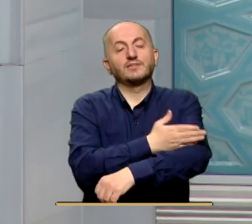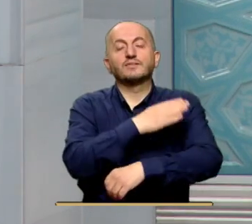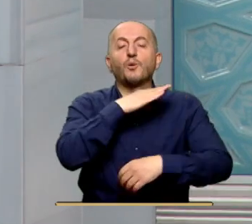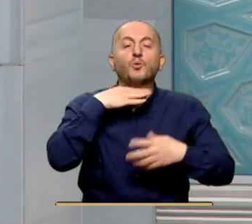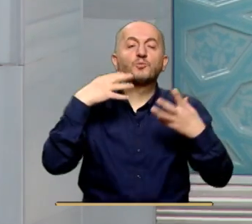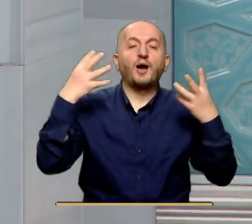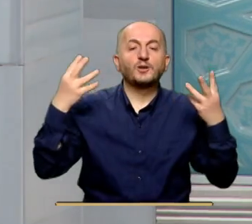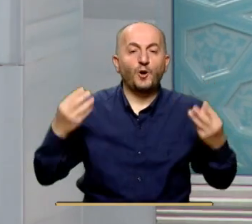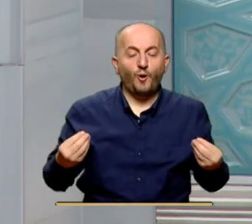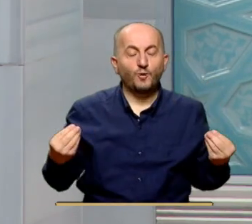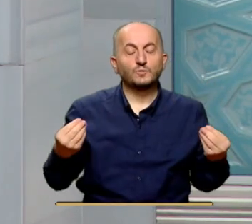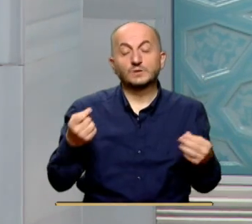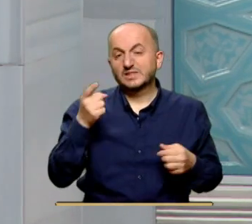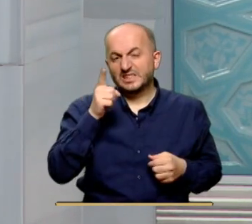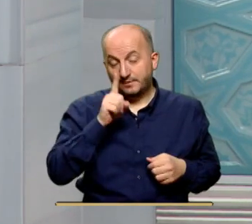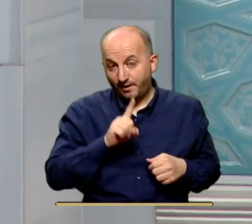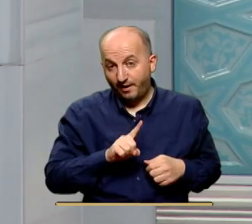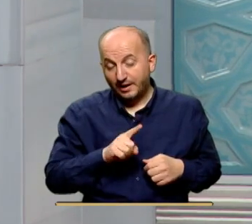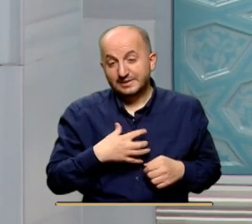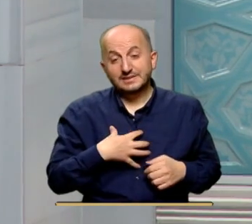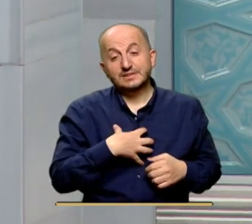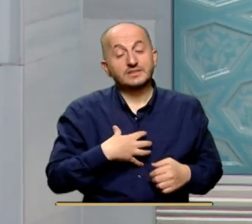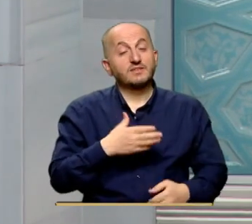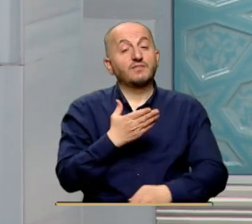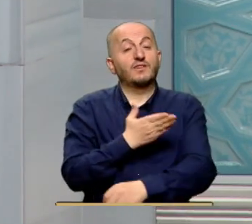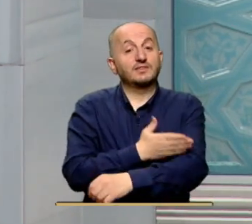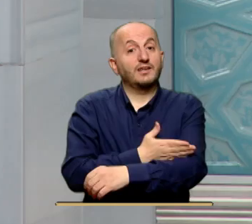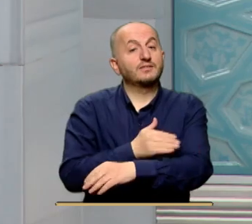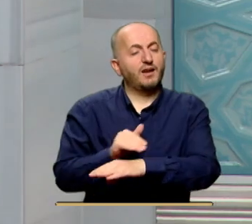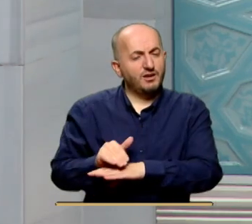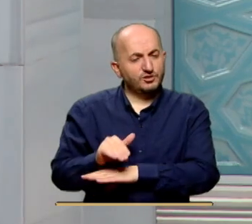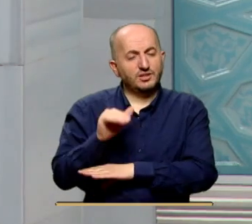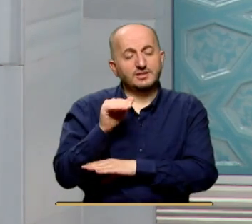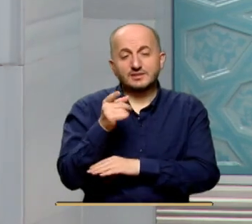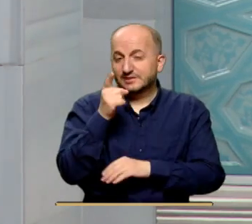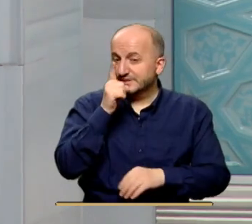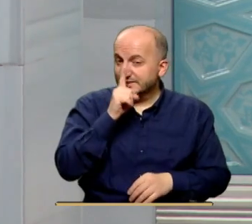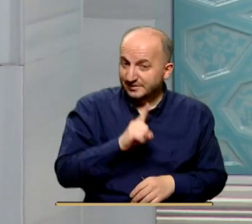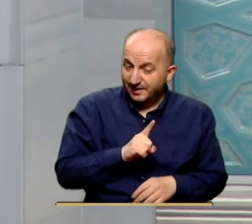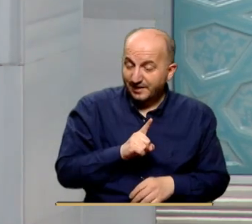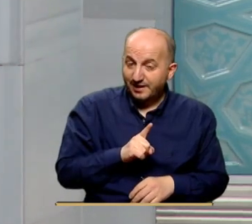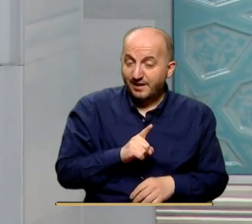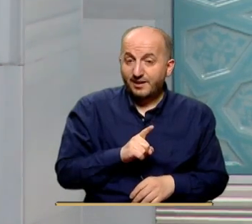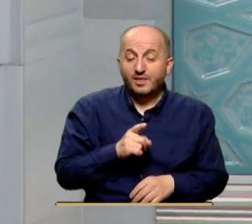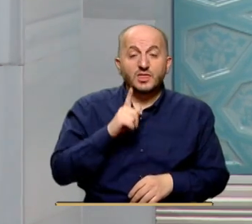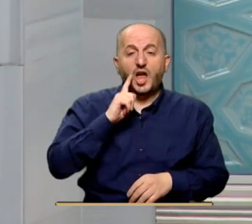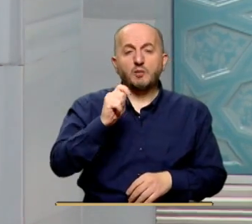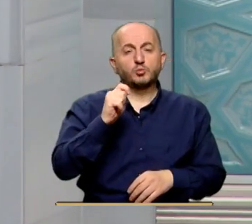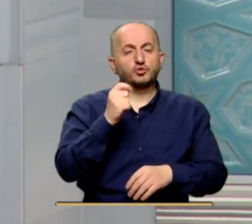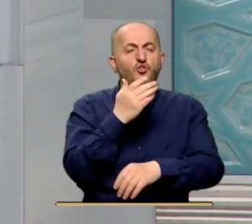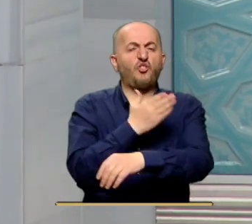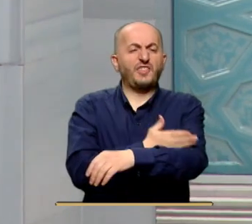kurban ol. Zira din vatanda yaşanır. Zira namus